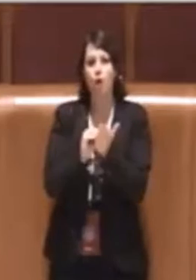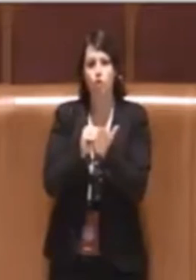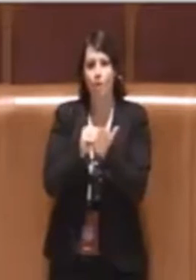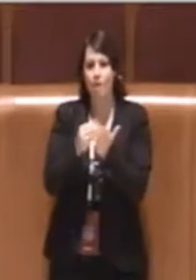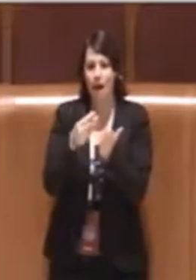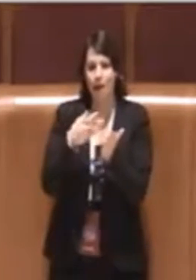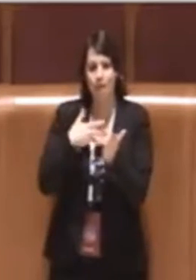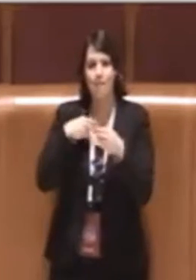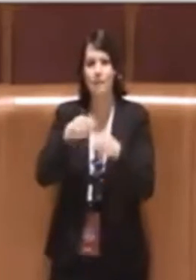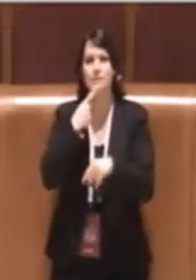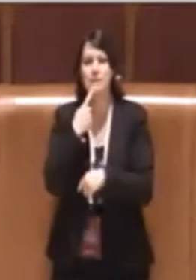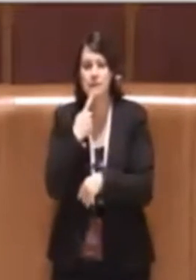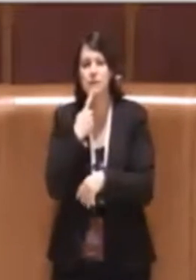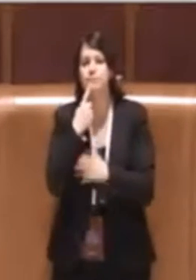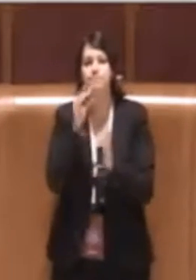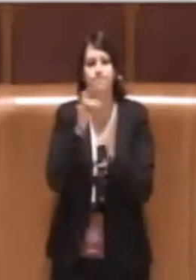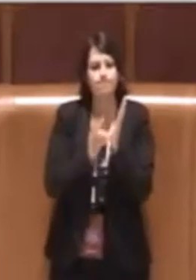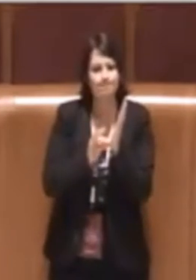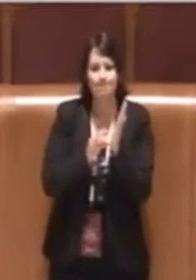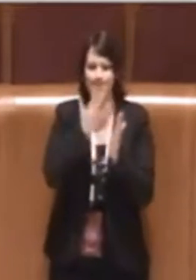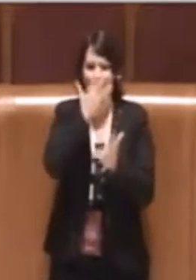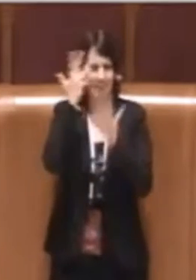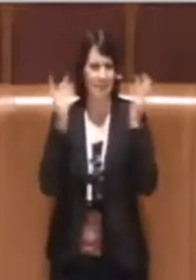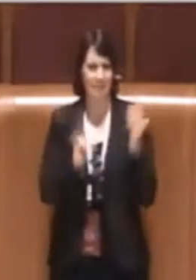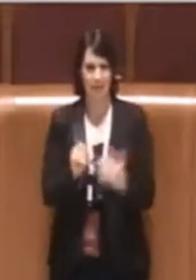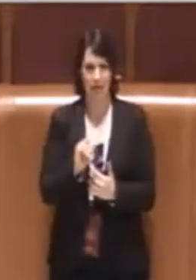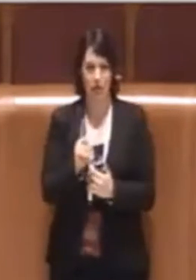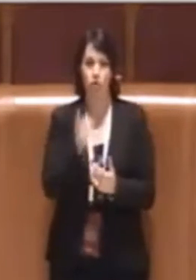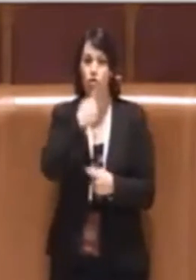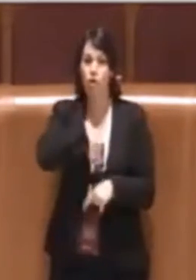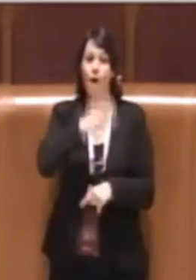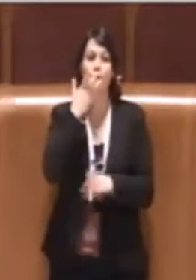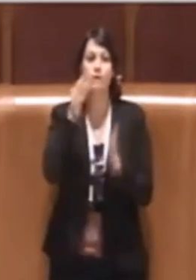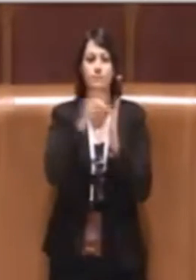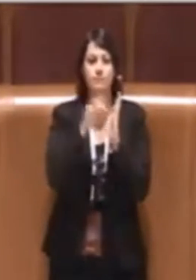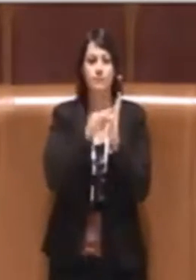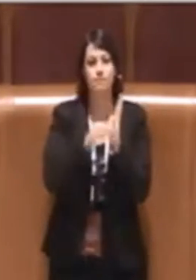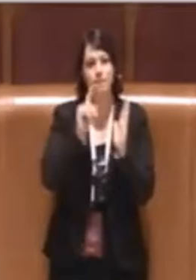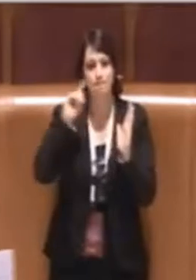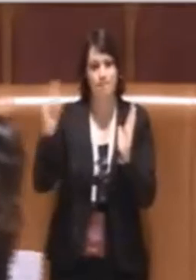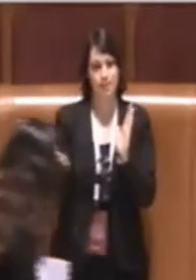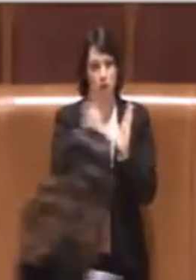nodi cruciali del servizio istituendo una graduatoria,